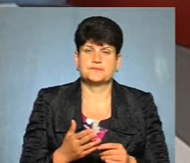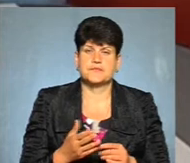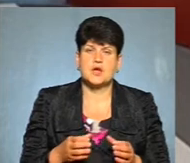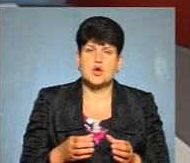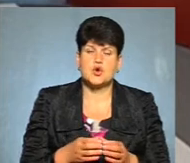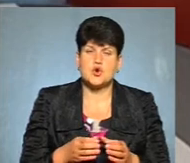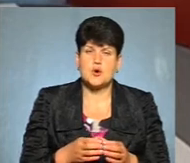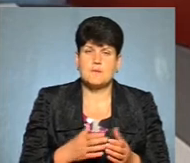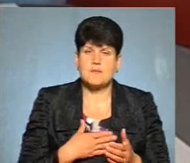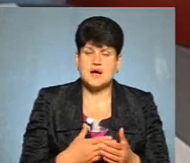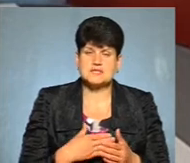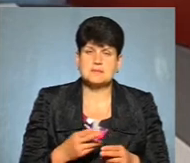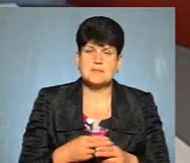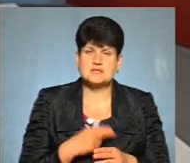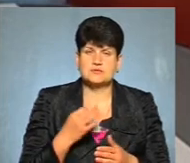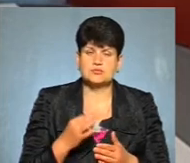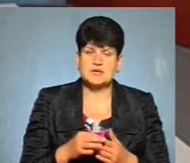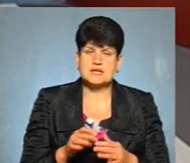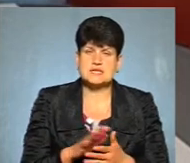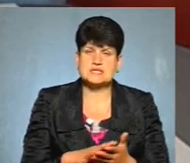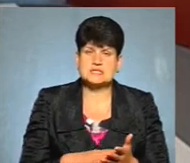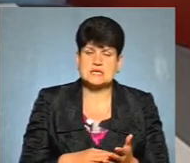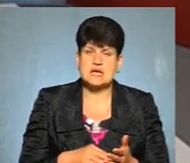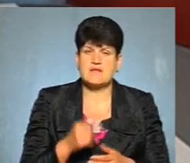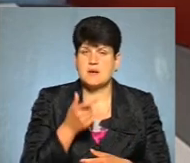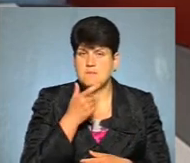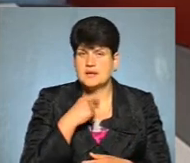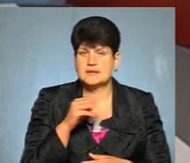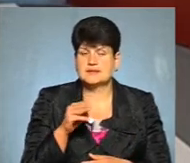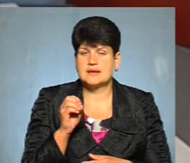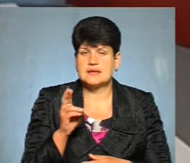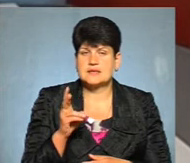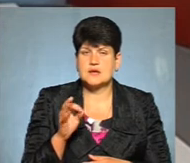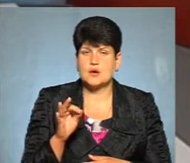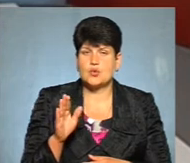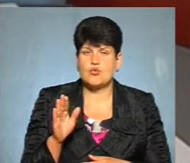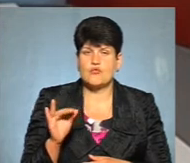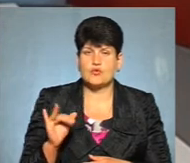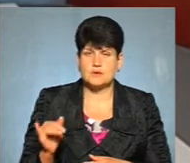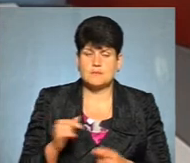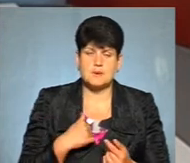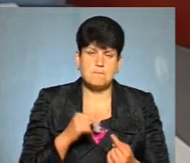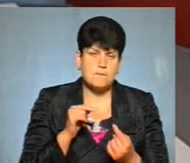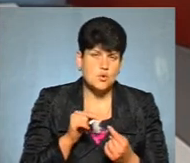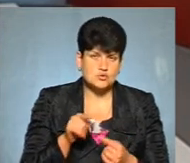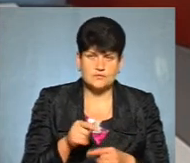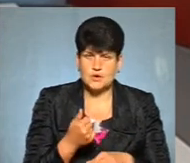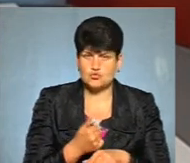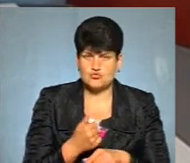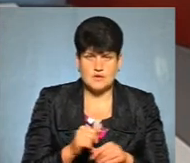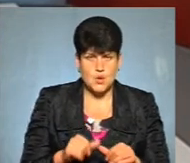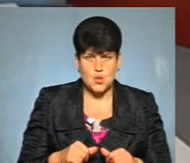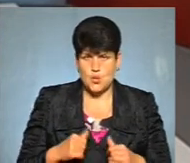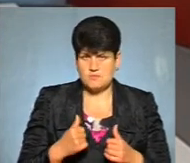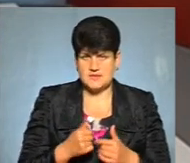громадсько безвідповідальні публічні заяви пані Третьякової, ми проти того, аби вона очолювала комітет